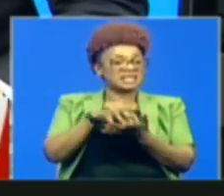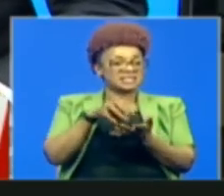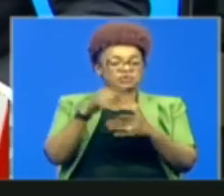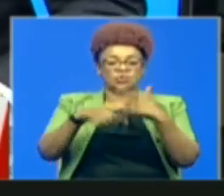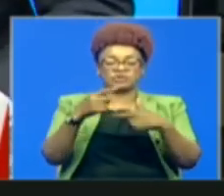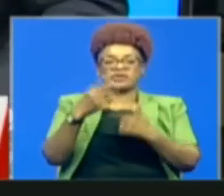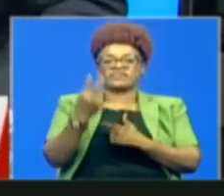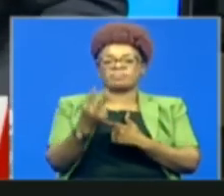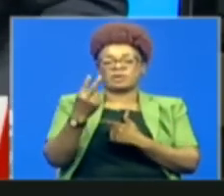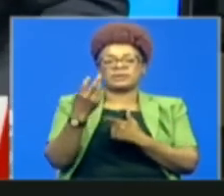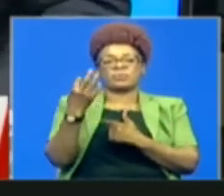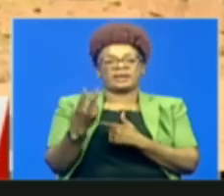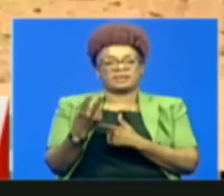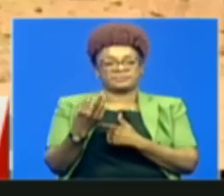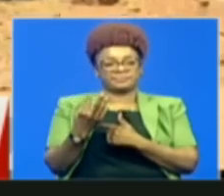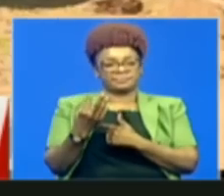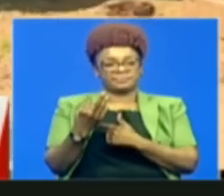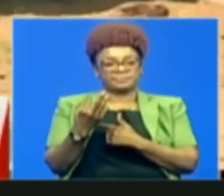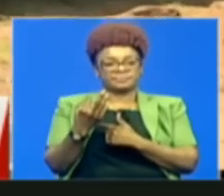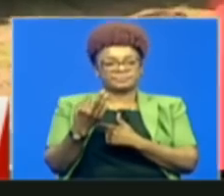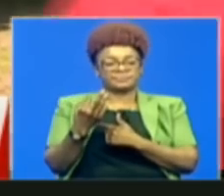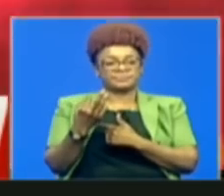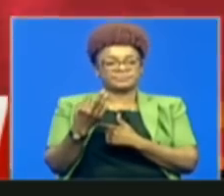Februari 13.